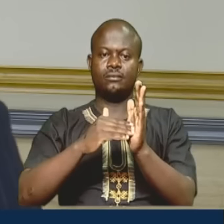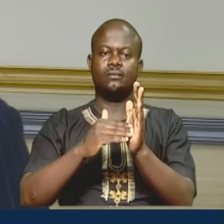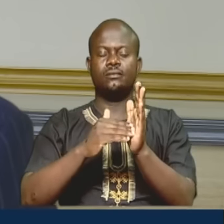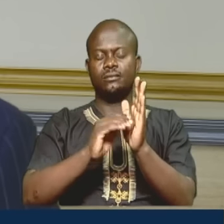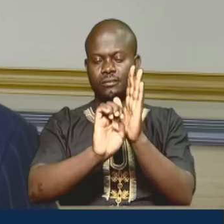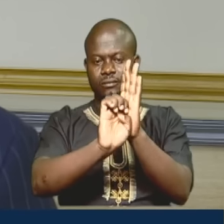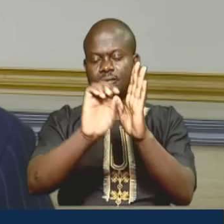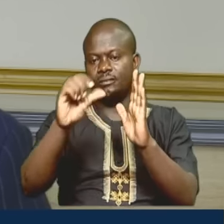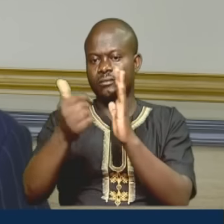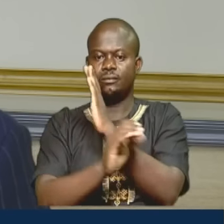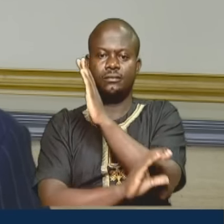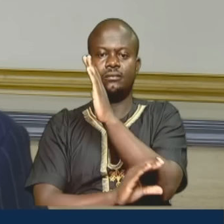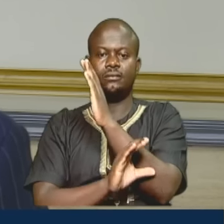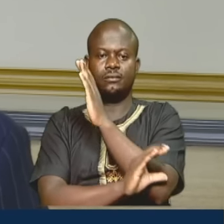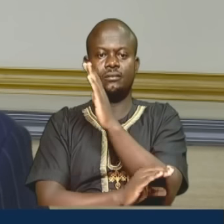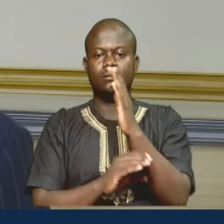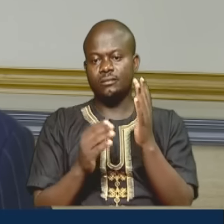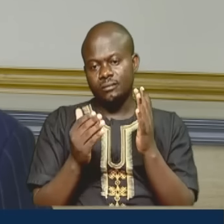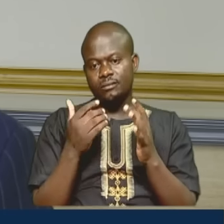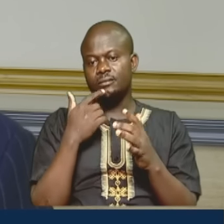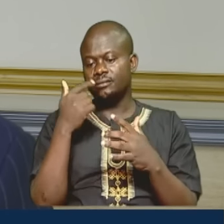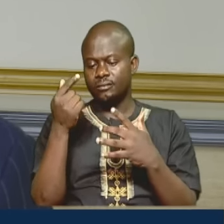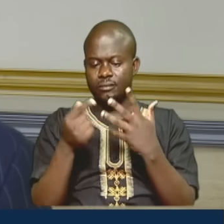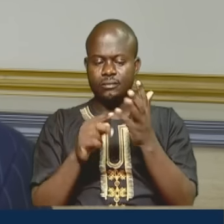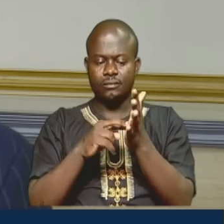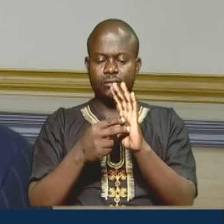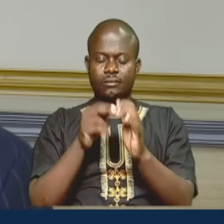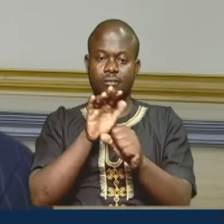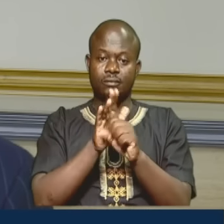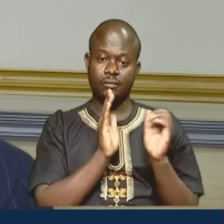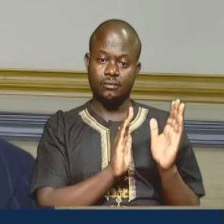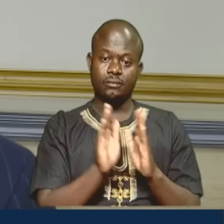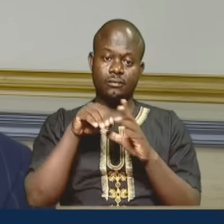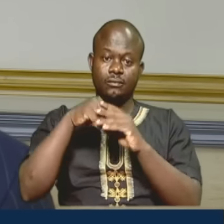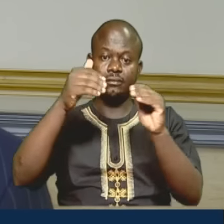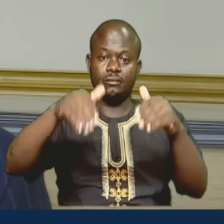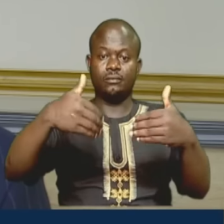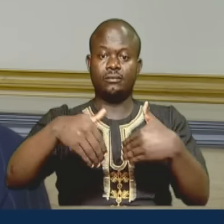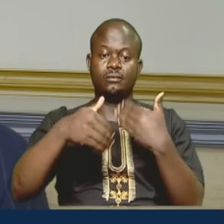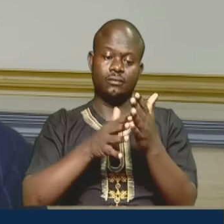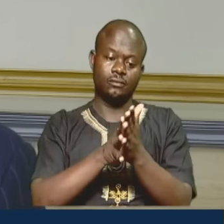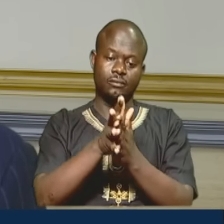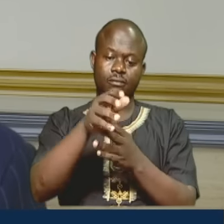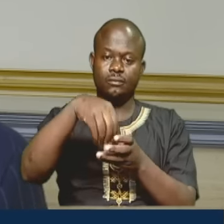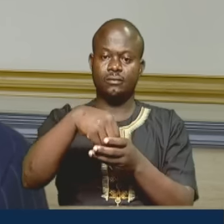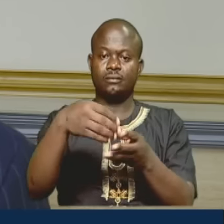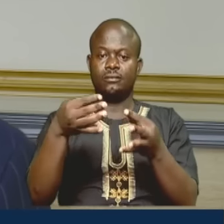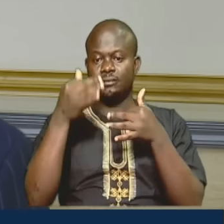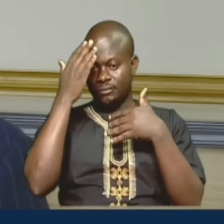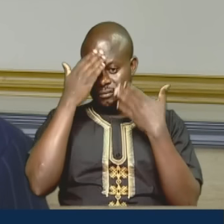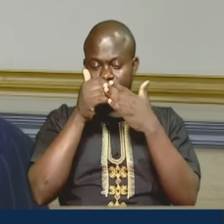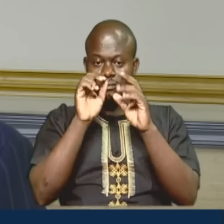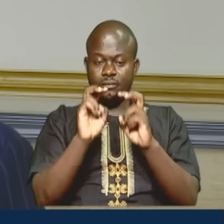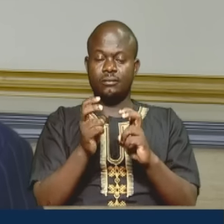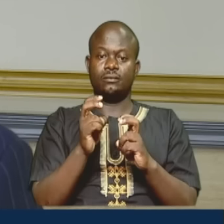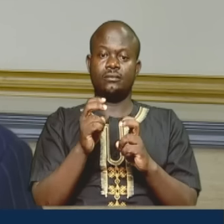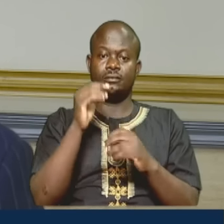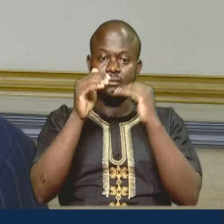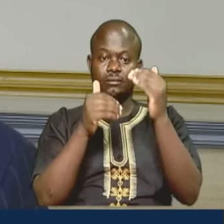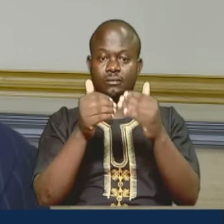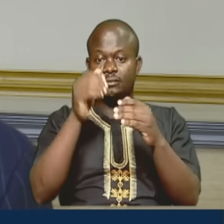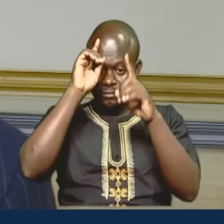bihugu. Hari imishinga myinshi turimo gutegurana irimo n'iy'ubuhinzi twashoramo imari, kuko ni urwego ruhanga imirimo